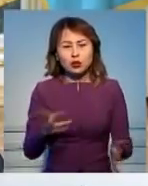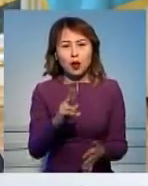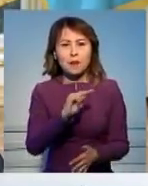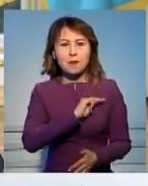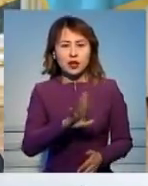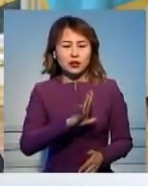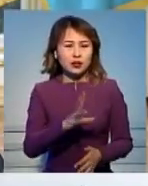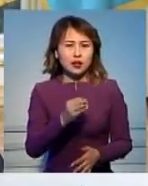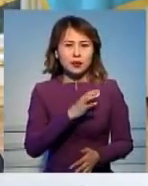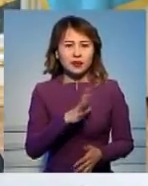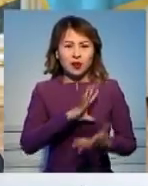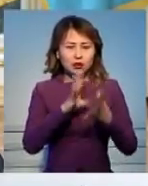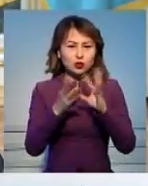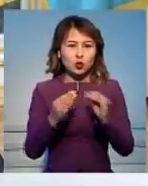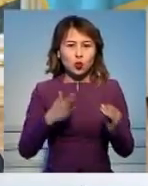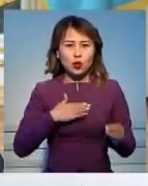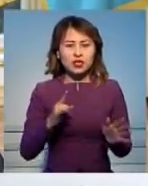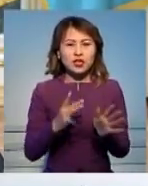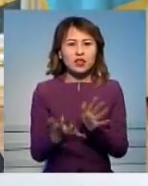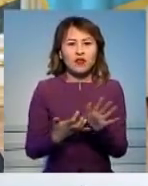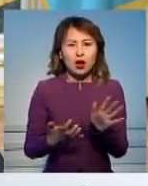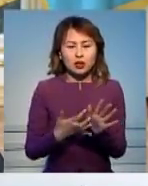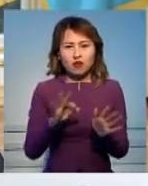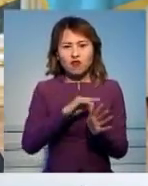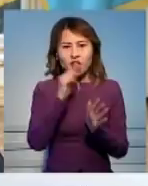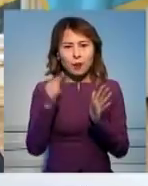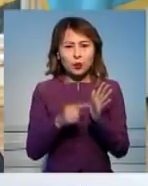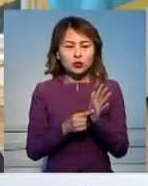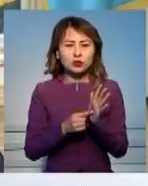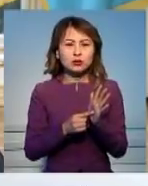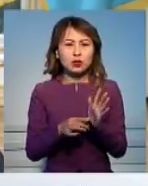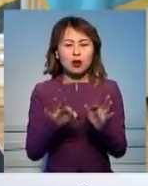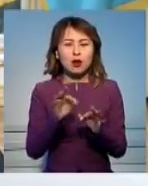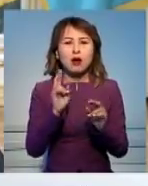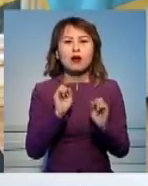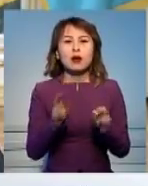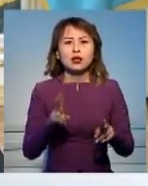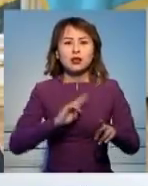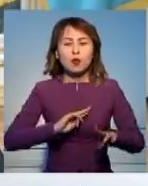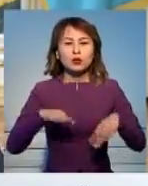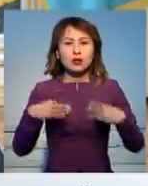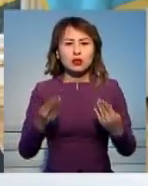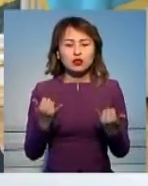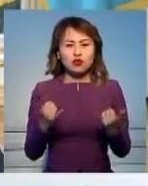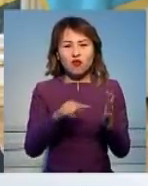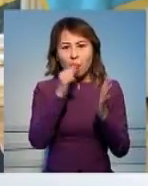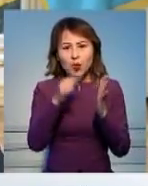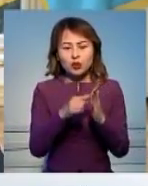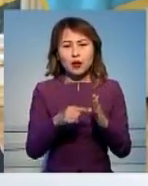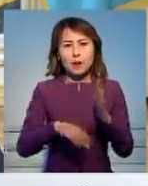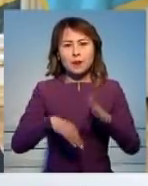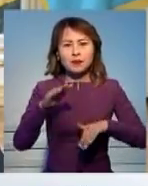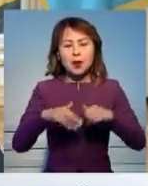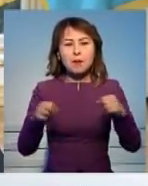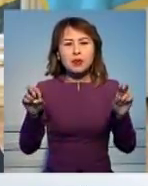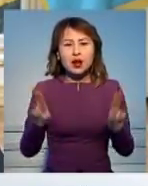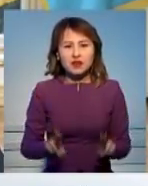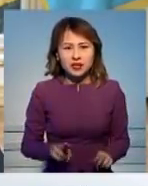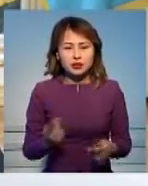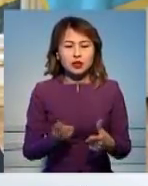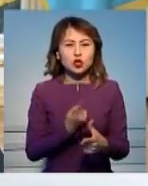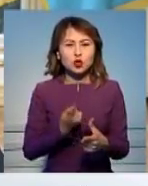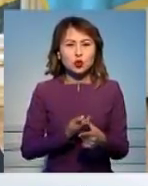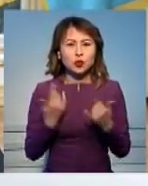безработицы не может быть, потому что у нас не хватает. Вопрос не в том, что работу дать, вопрос сегодня профессии. Сегодня